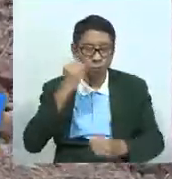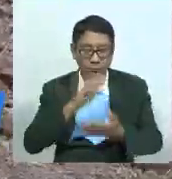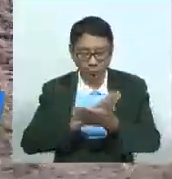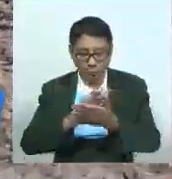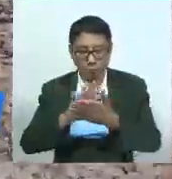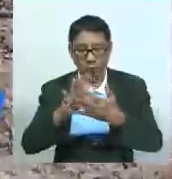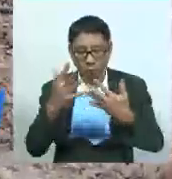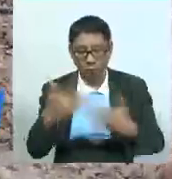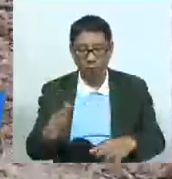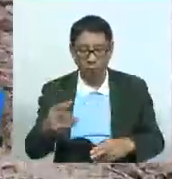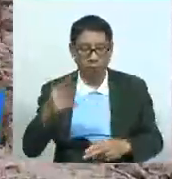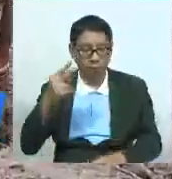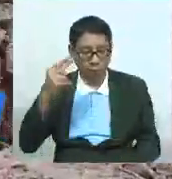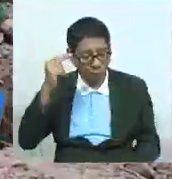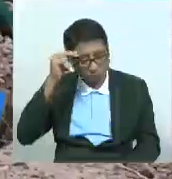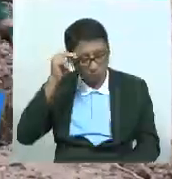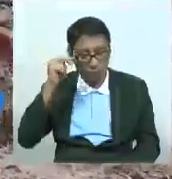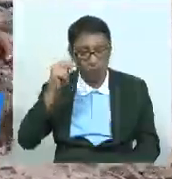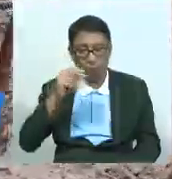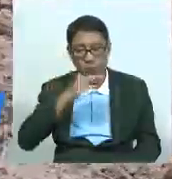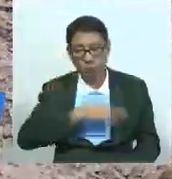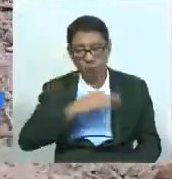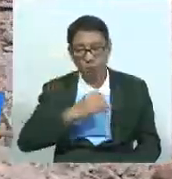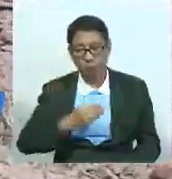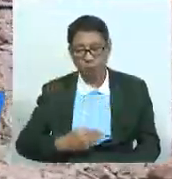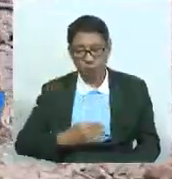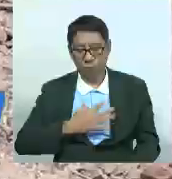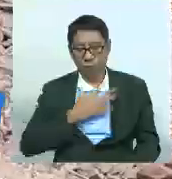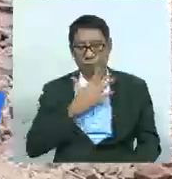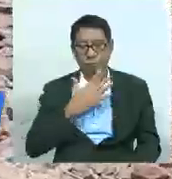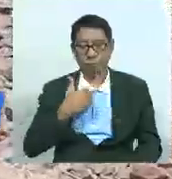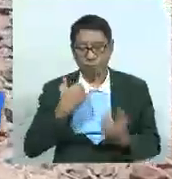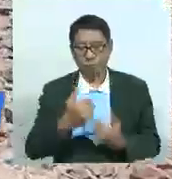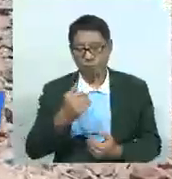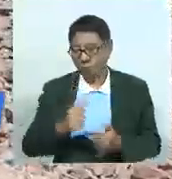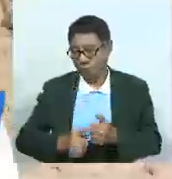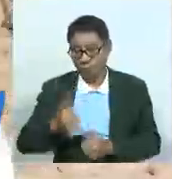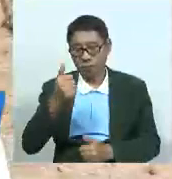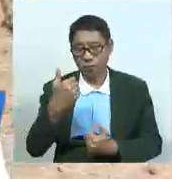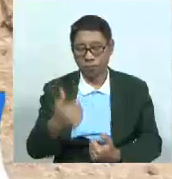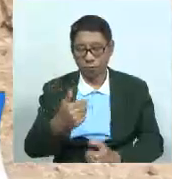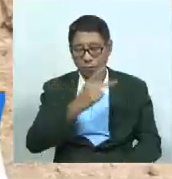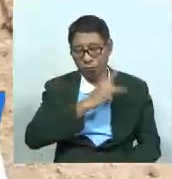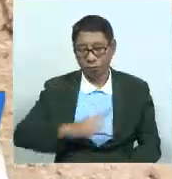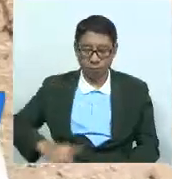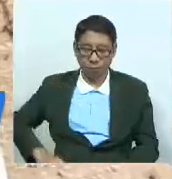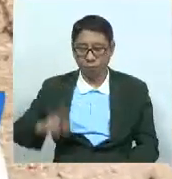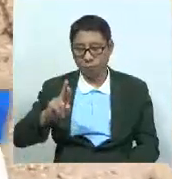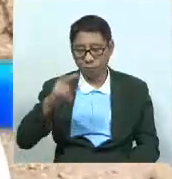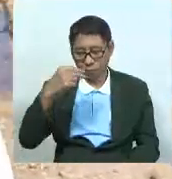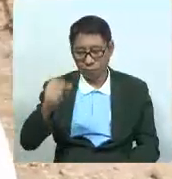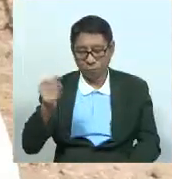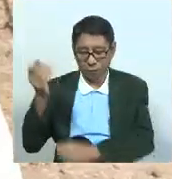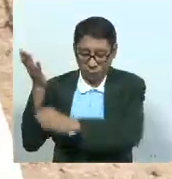านแล้วซึ่งนางหนูลาบอกว่ารู้สึกปลาบปลื้มแล้วก็อย่างหาที่สุดไม่ได้นะครับที่พระบาทสมเด็จพระเจ้าอยู่หั